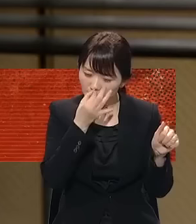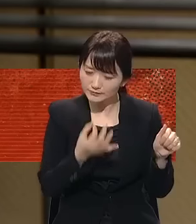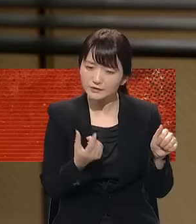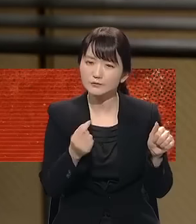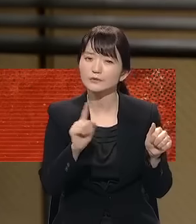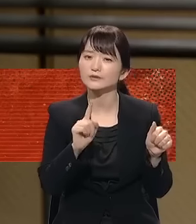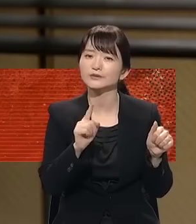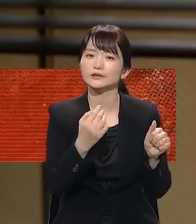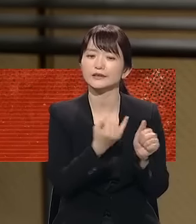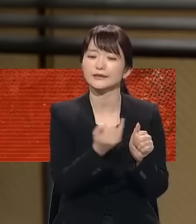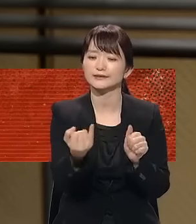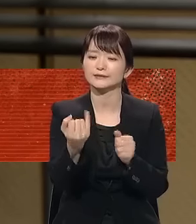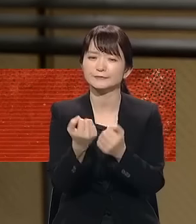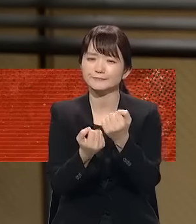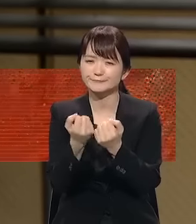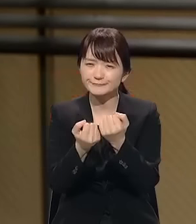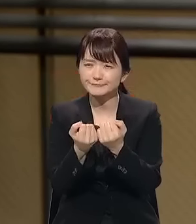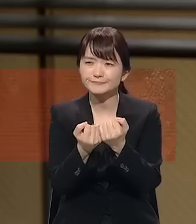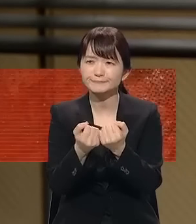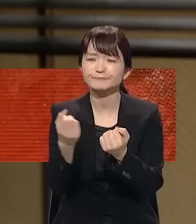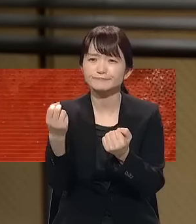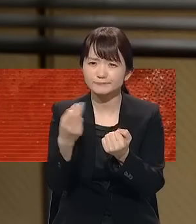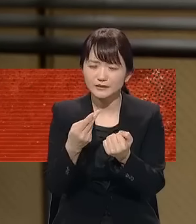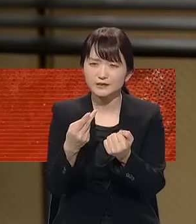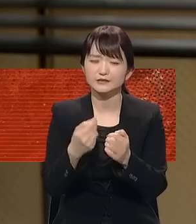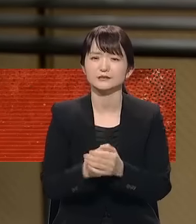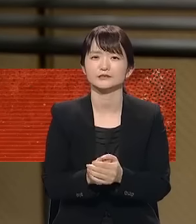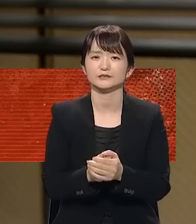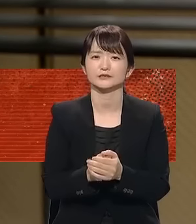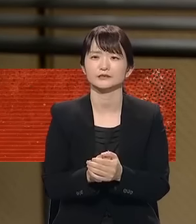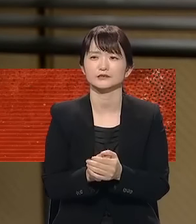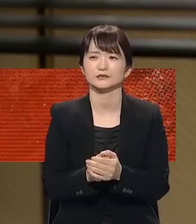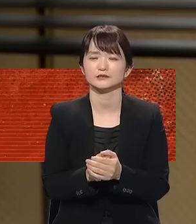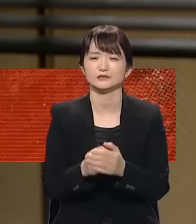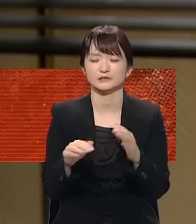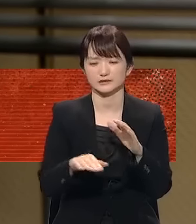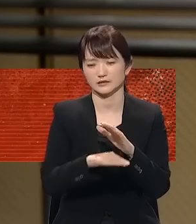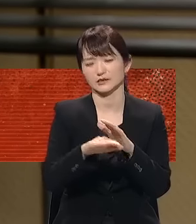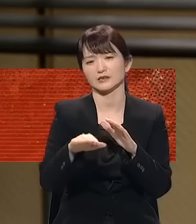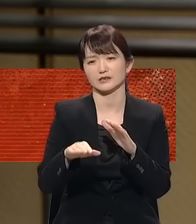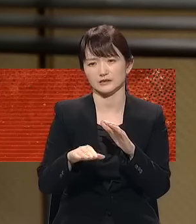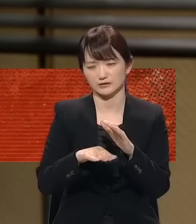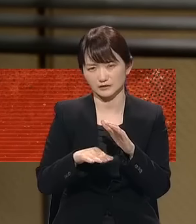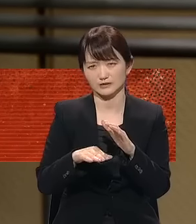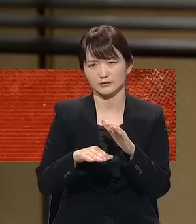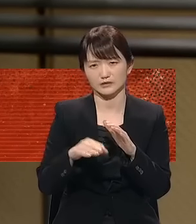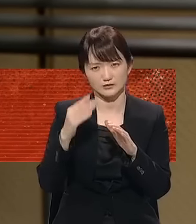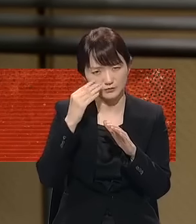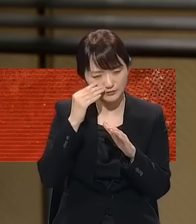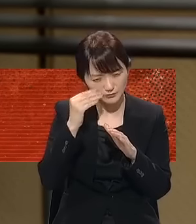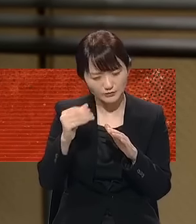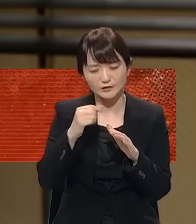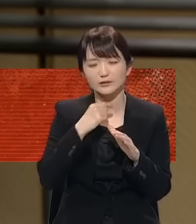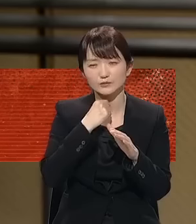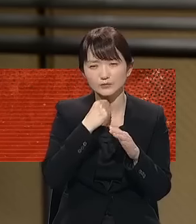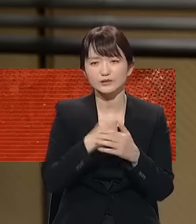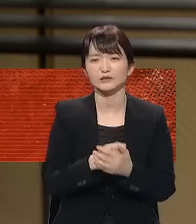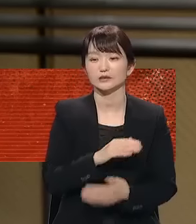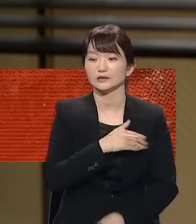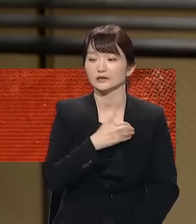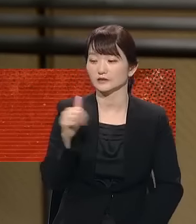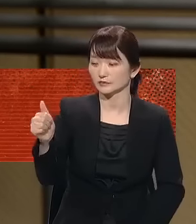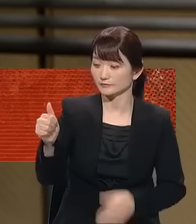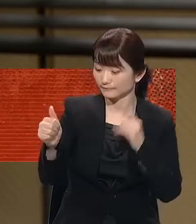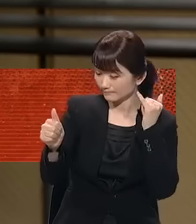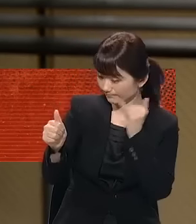어떻게든지 안내를 좀 설득해서 다시 좀 원만하게 가정을 이끌고 싶었던 모양입니다 그래서이 상관남 테 오히려 연락을 해서 전화도